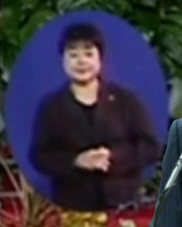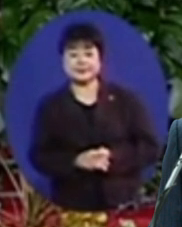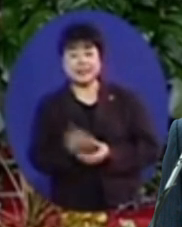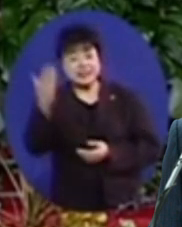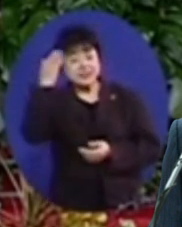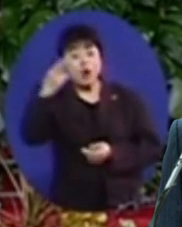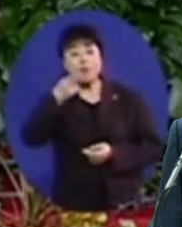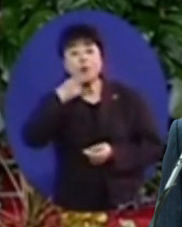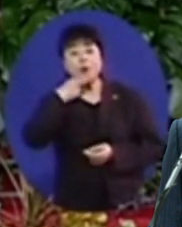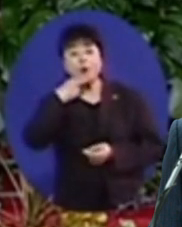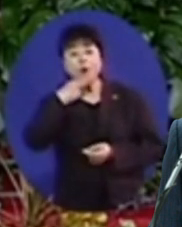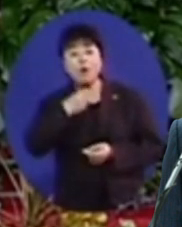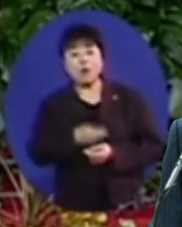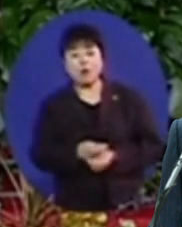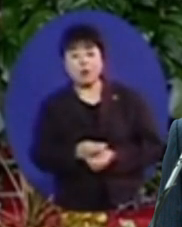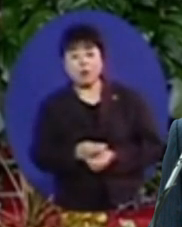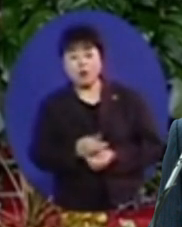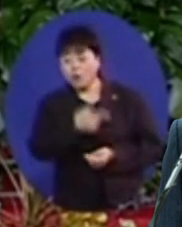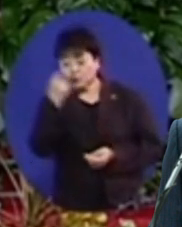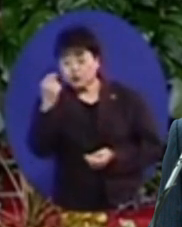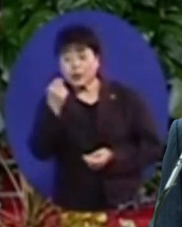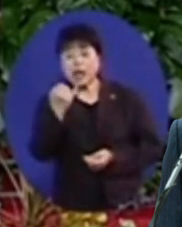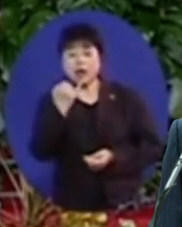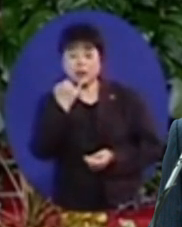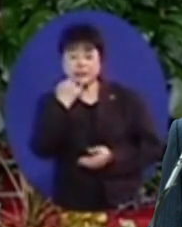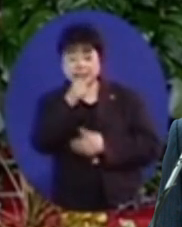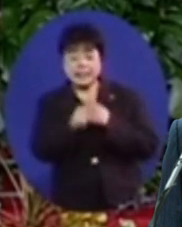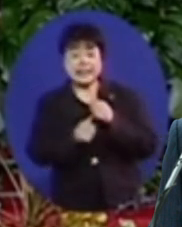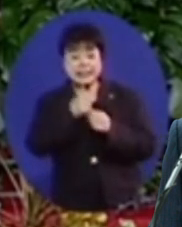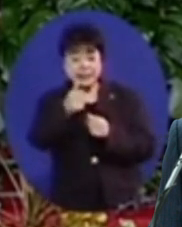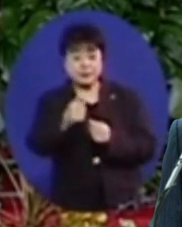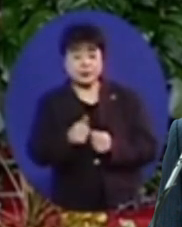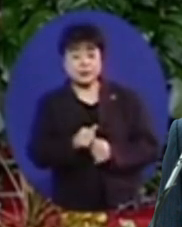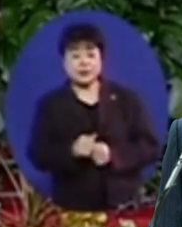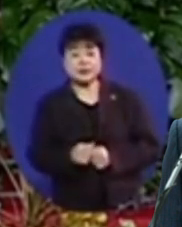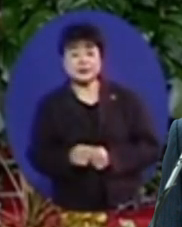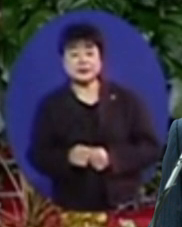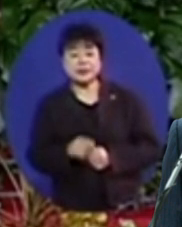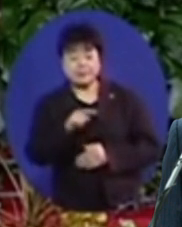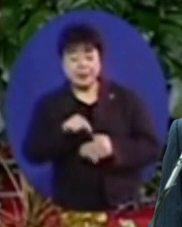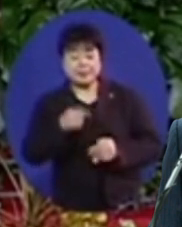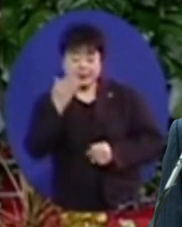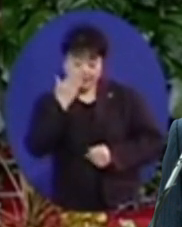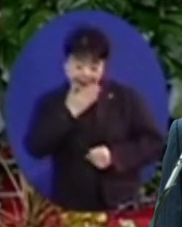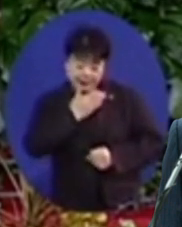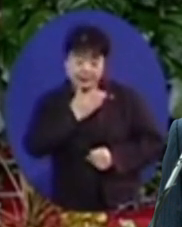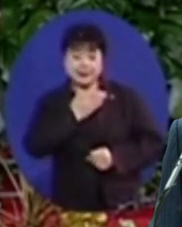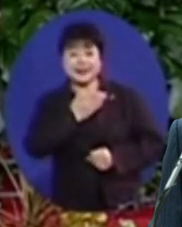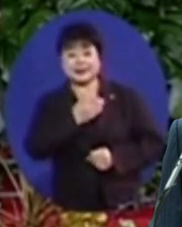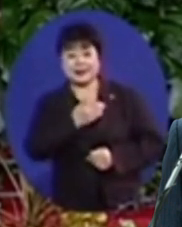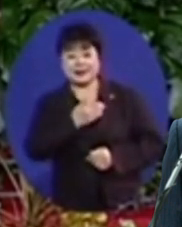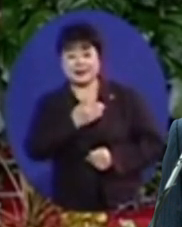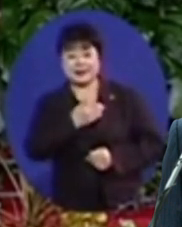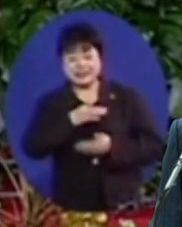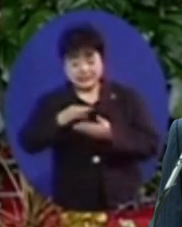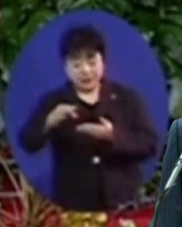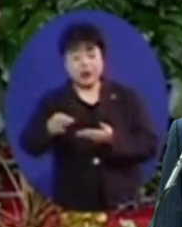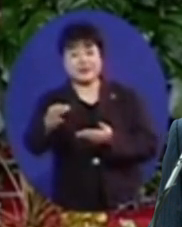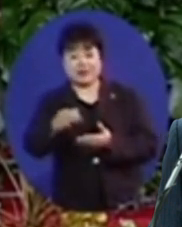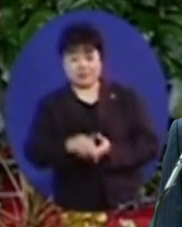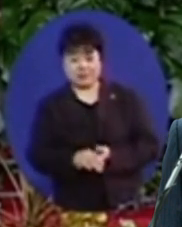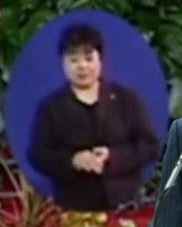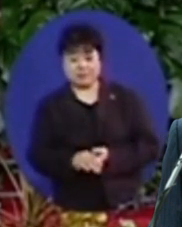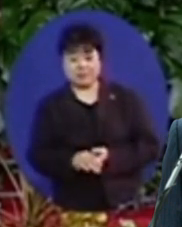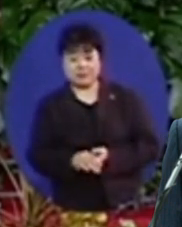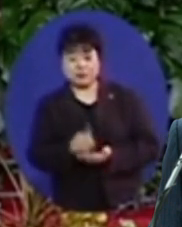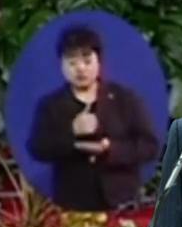지혜가 없고 못나고 무력해도 하나님이 너 참 양심이 곱다, 너 충성스럽다, 내가 쓰겠다, 그럼 쓰는